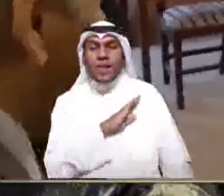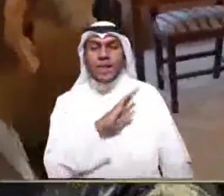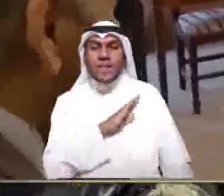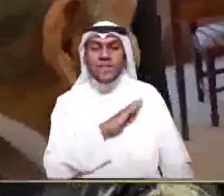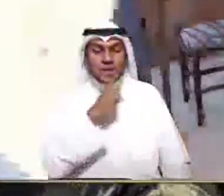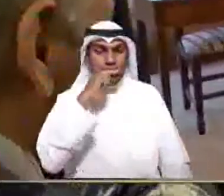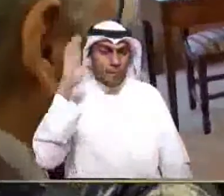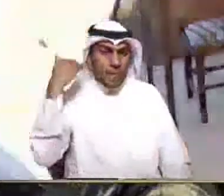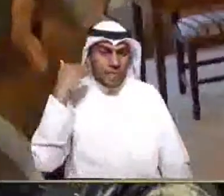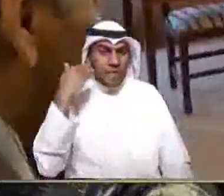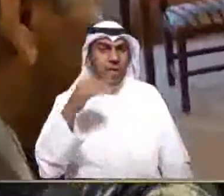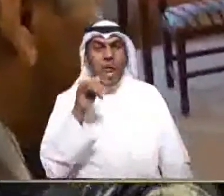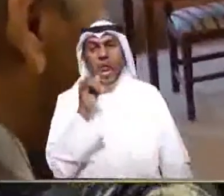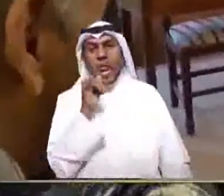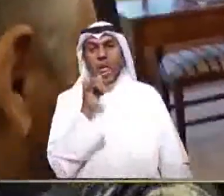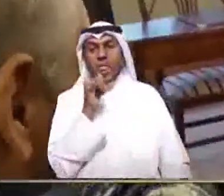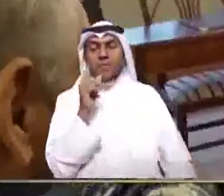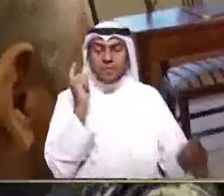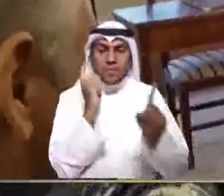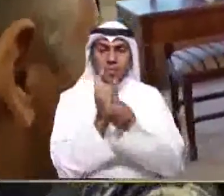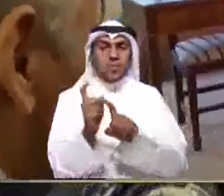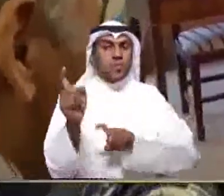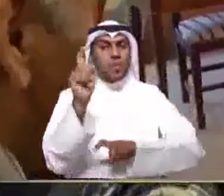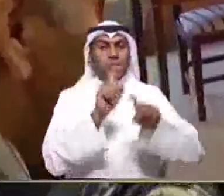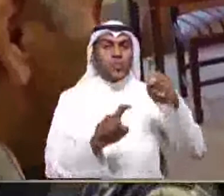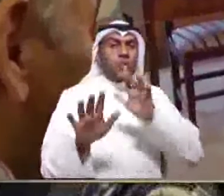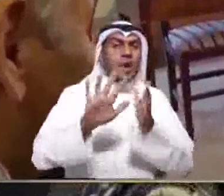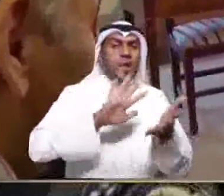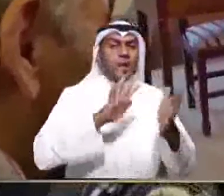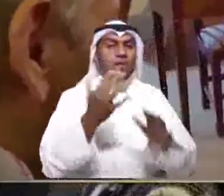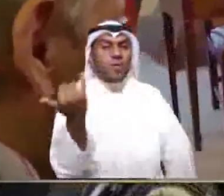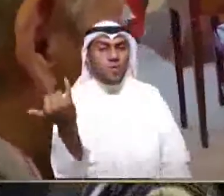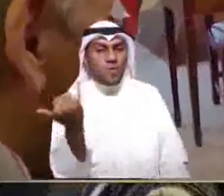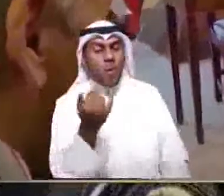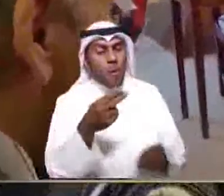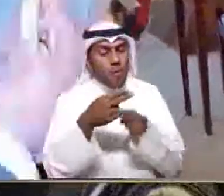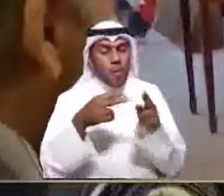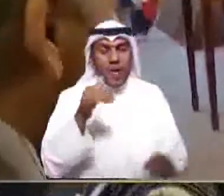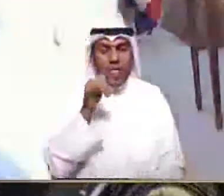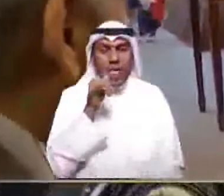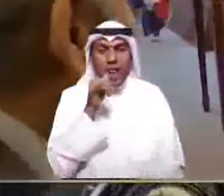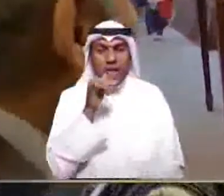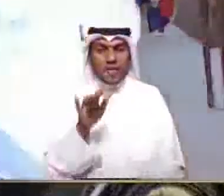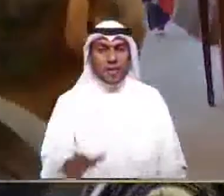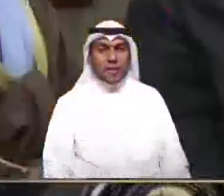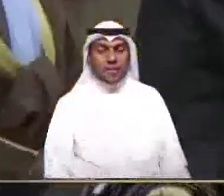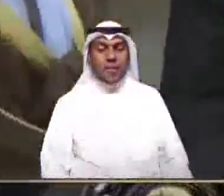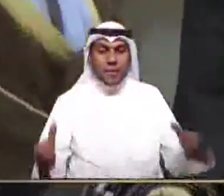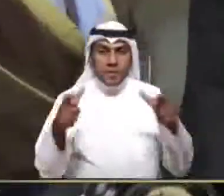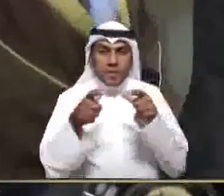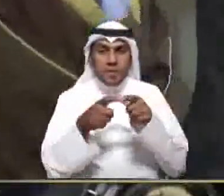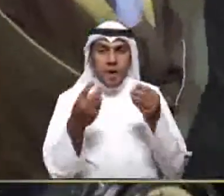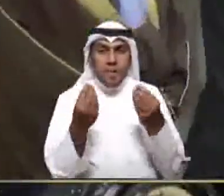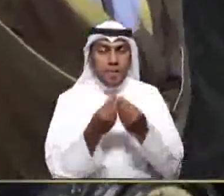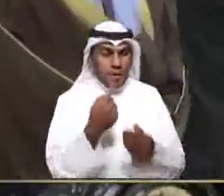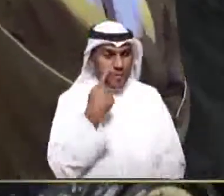بين البلدين وسبل تعزيزها، إضافة إلى عدد من القضايا الدولية ذات الاهتمام المشترك. وأجرى معاليه لقاء مع عمدة